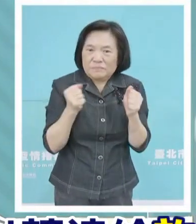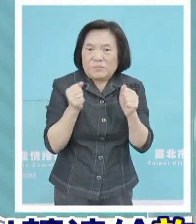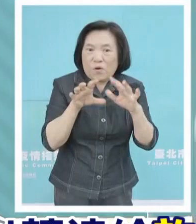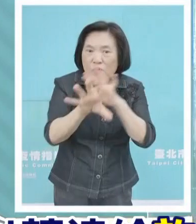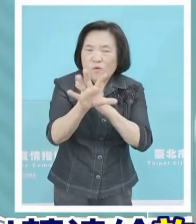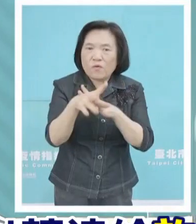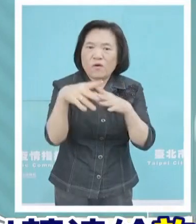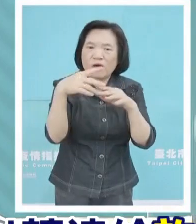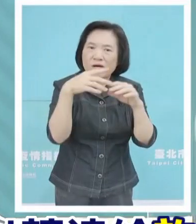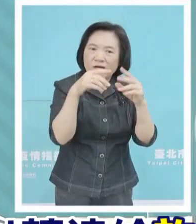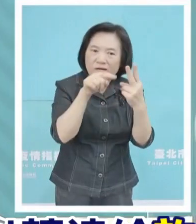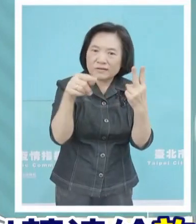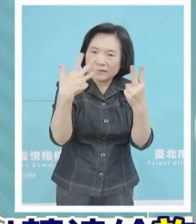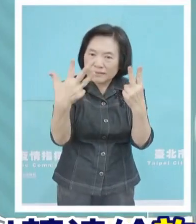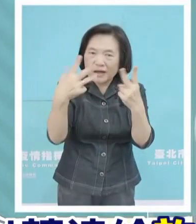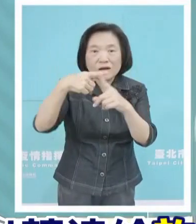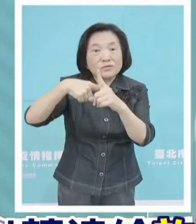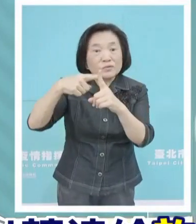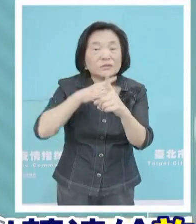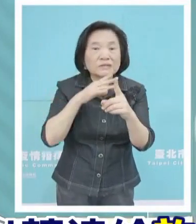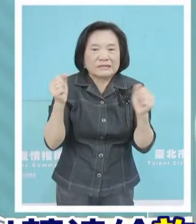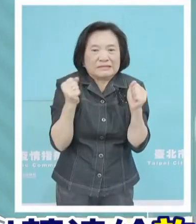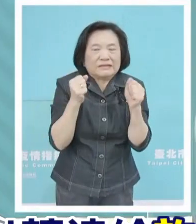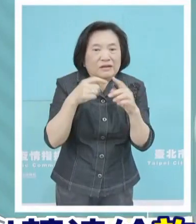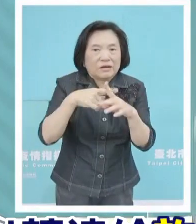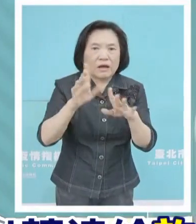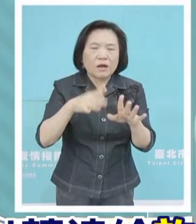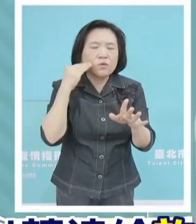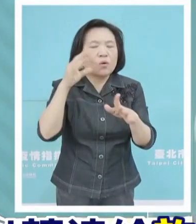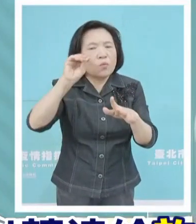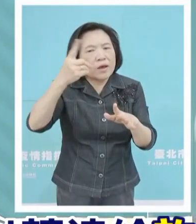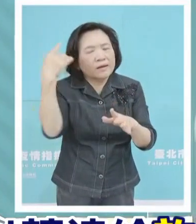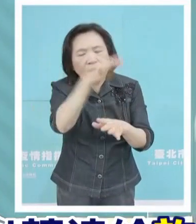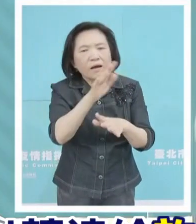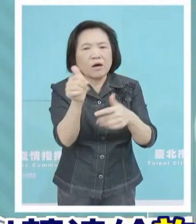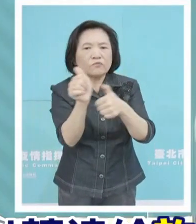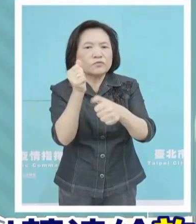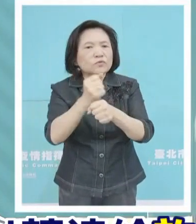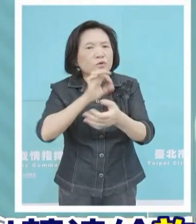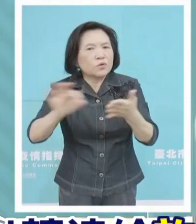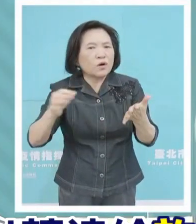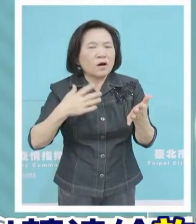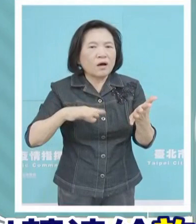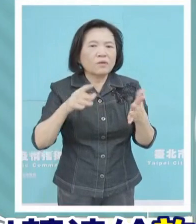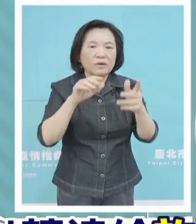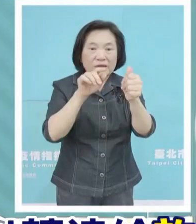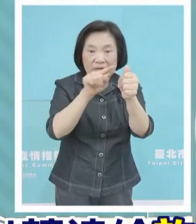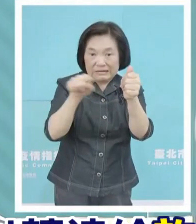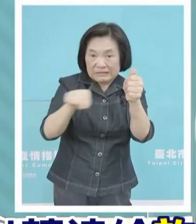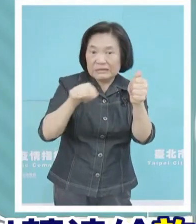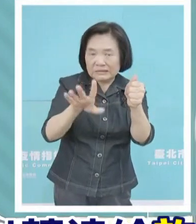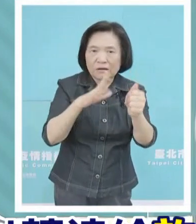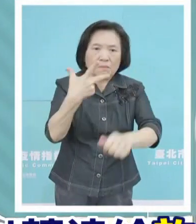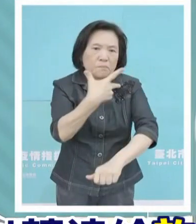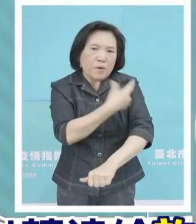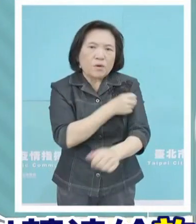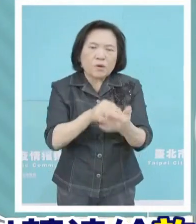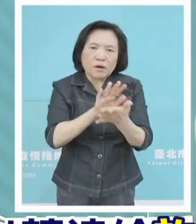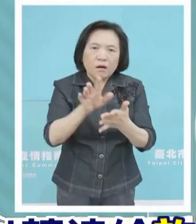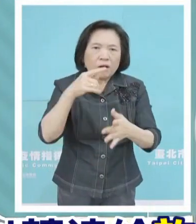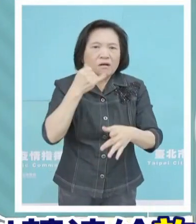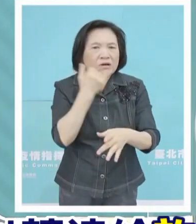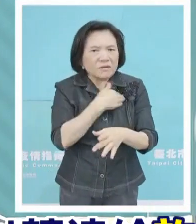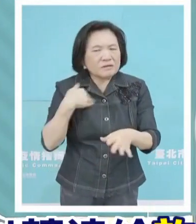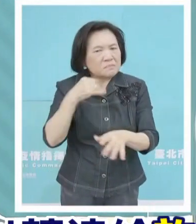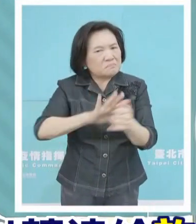二个，还有副作用的急救，因为当时都知道打疫苗会有一些可能会有一些不好的作用，可能要半小时。